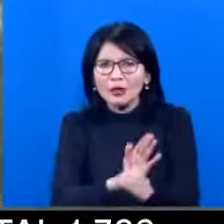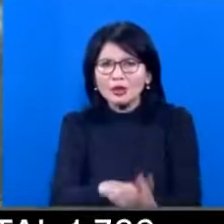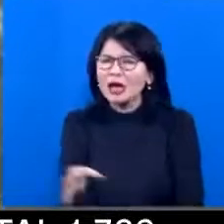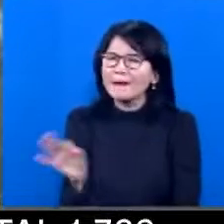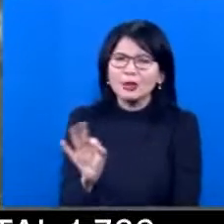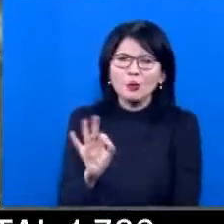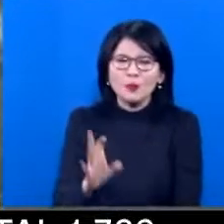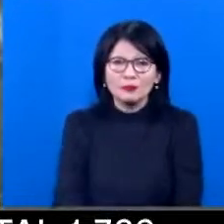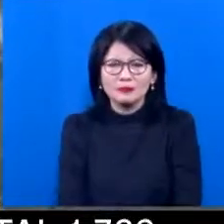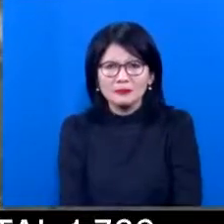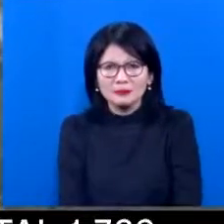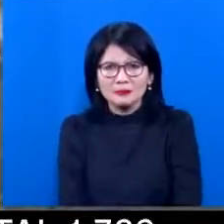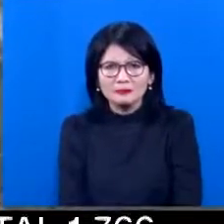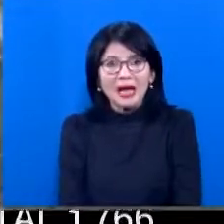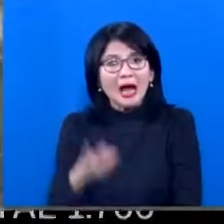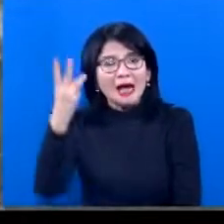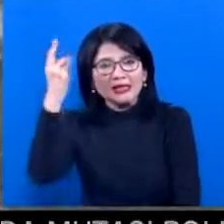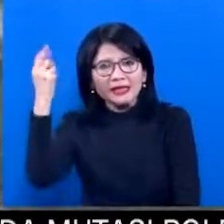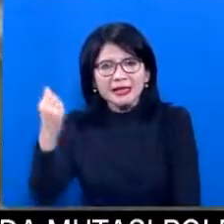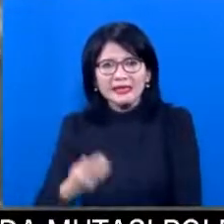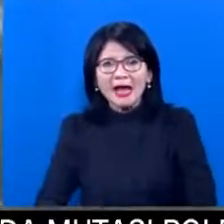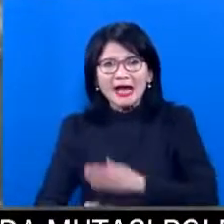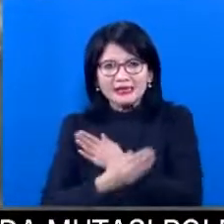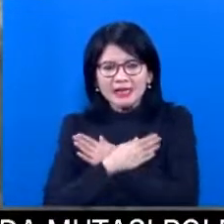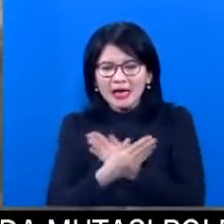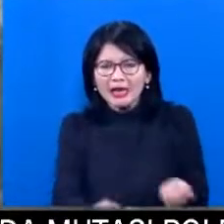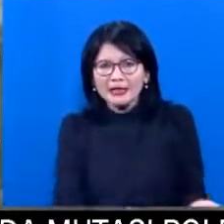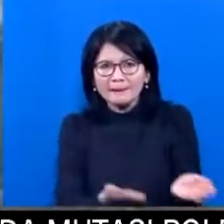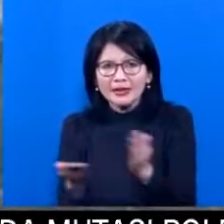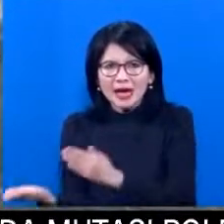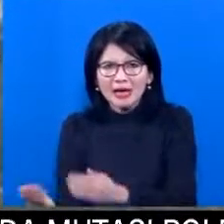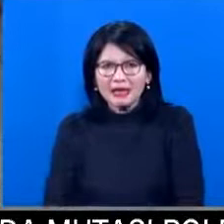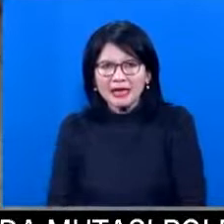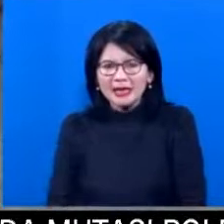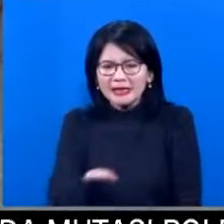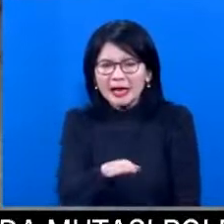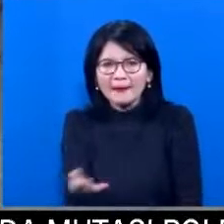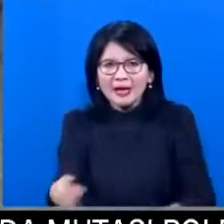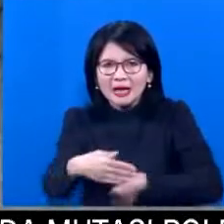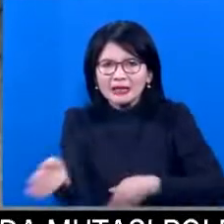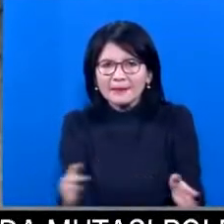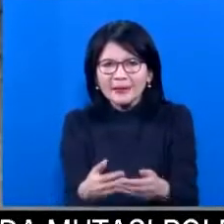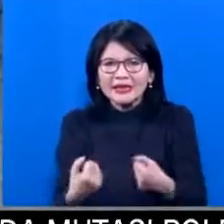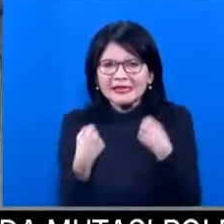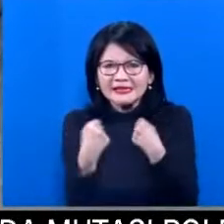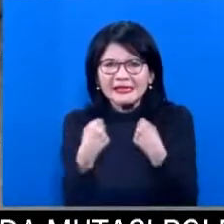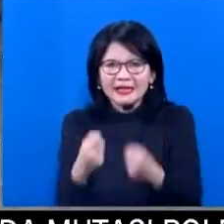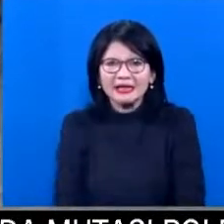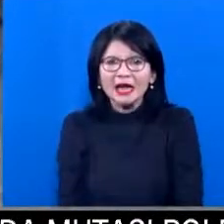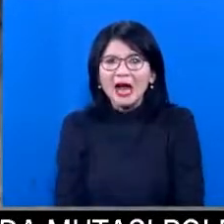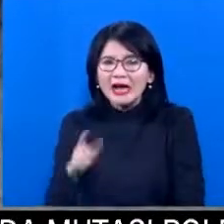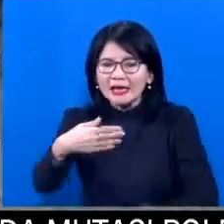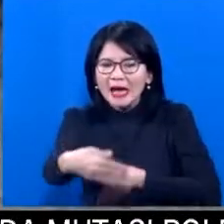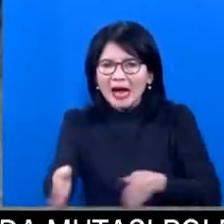Rabu pagi. Rencananya sebagian jenazah akan dipindahkan ke dalam kontainer pendingin karena fasilitas kamar jenazah